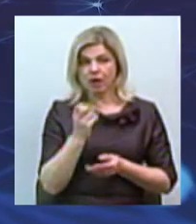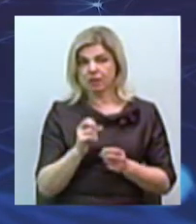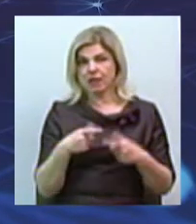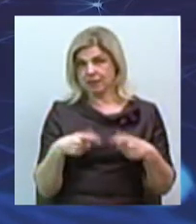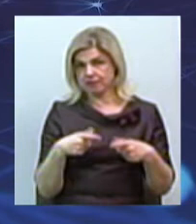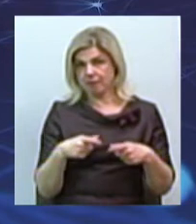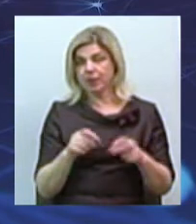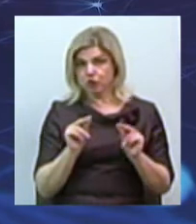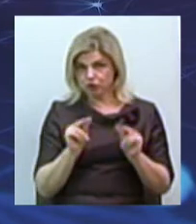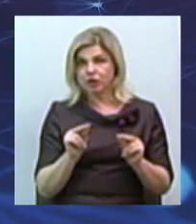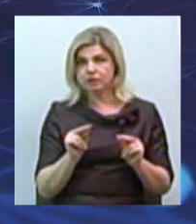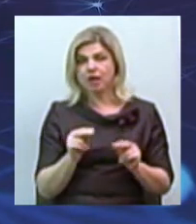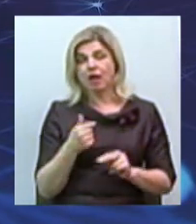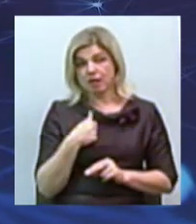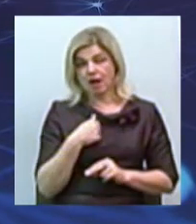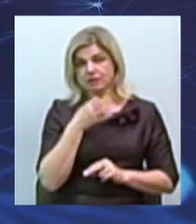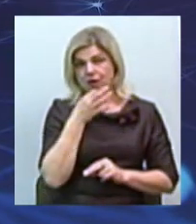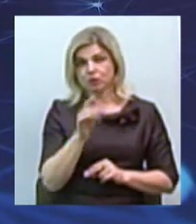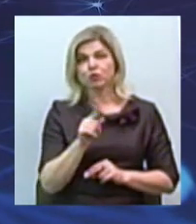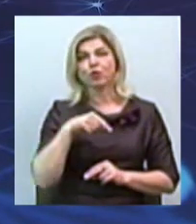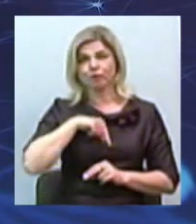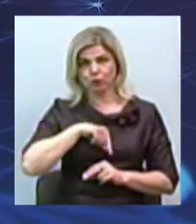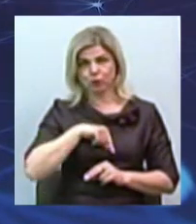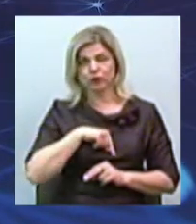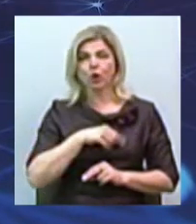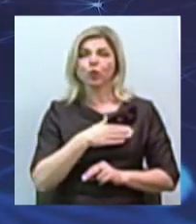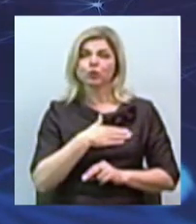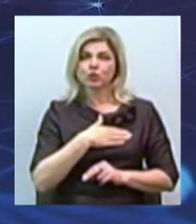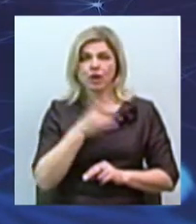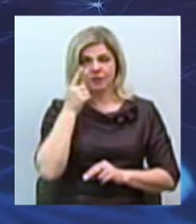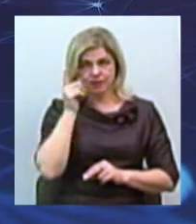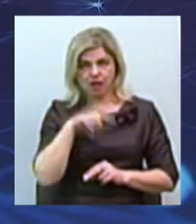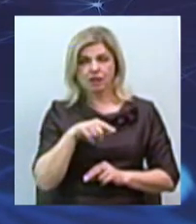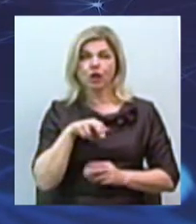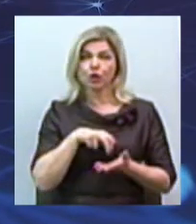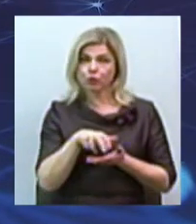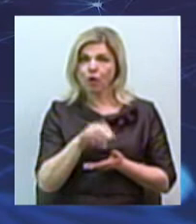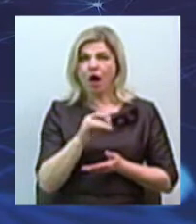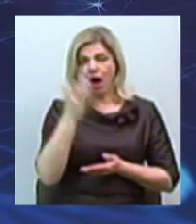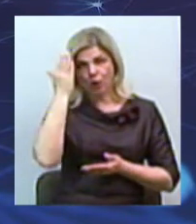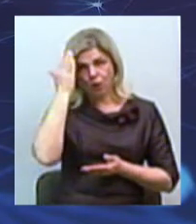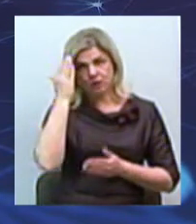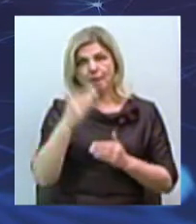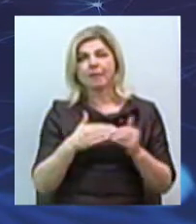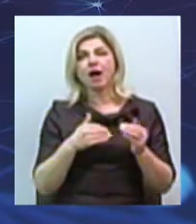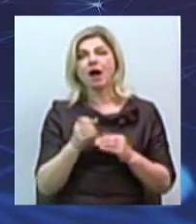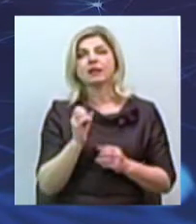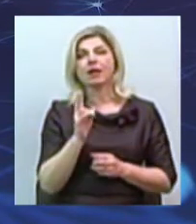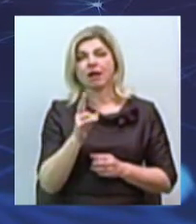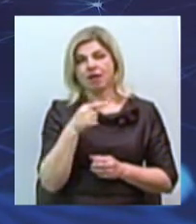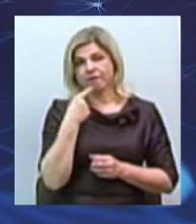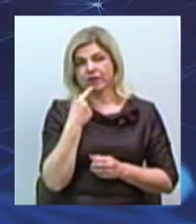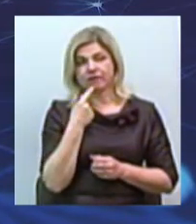Чесно, я скажу, що внутрішньо десь душа знала іду, а розум практик, він говорив